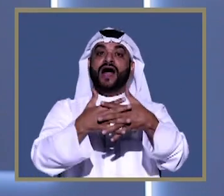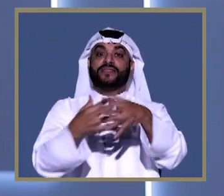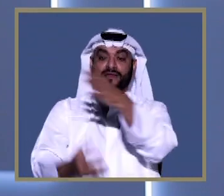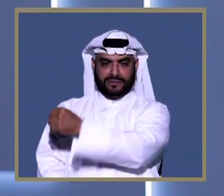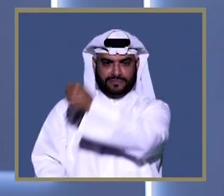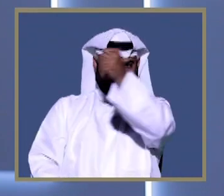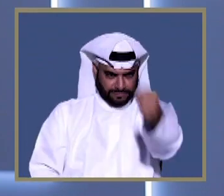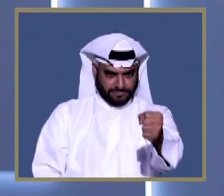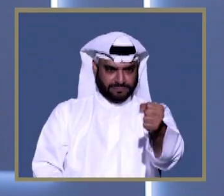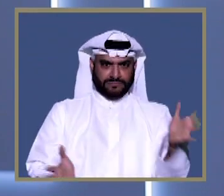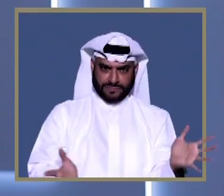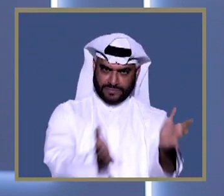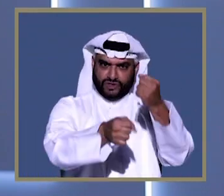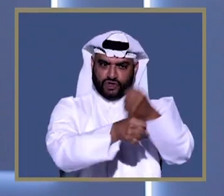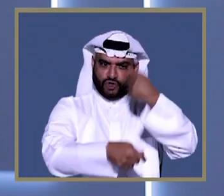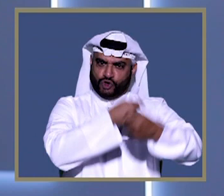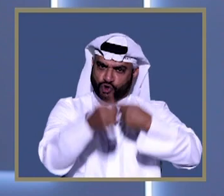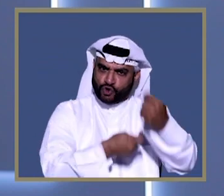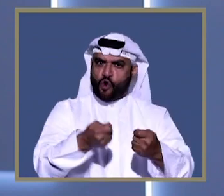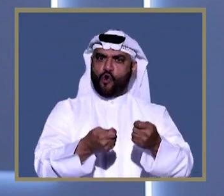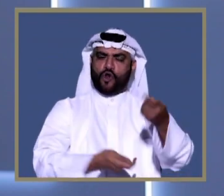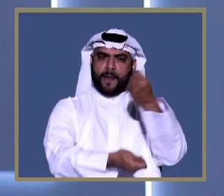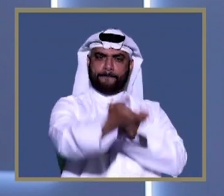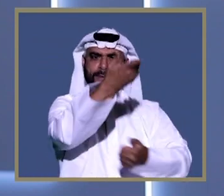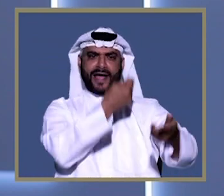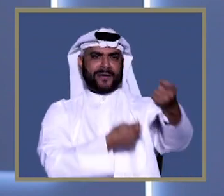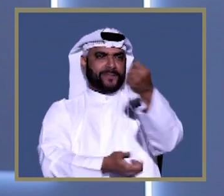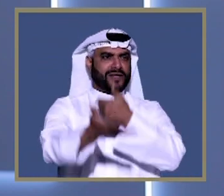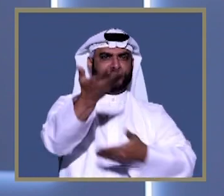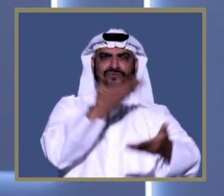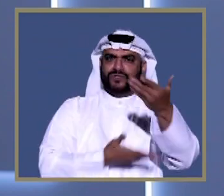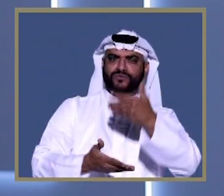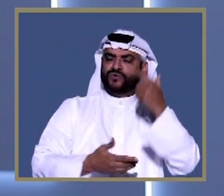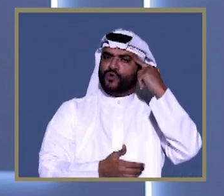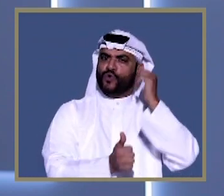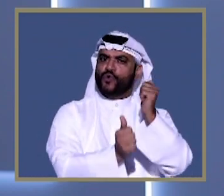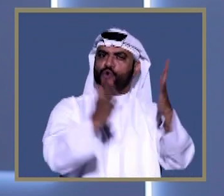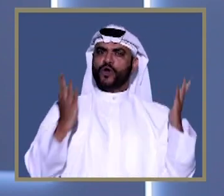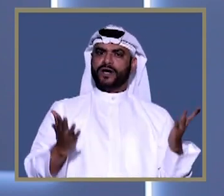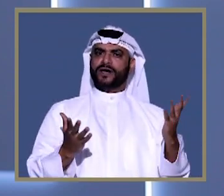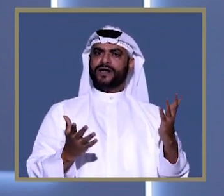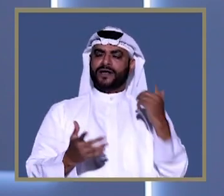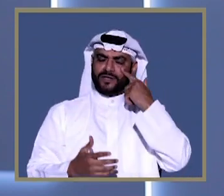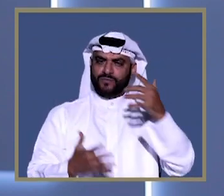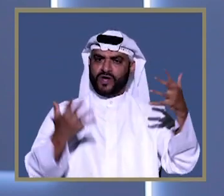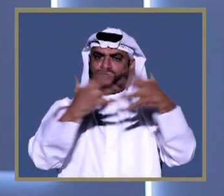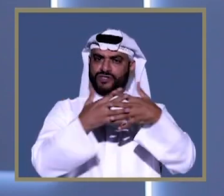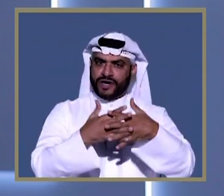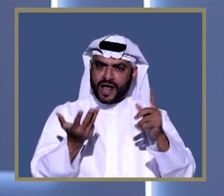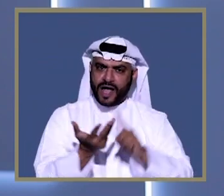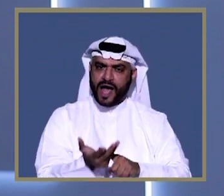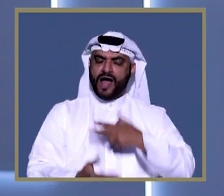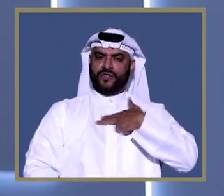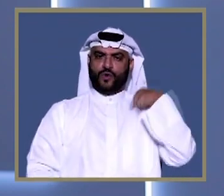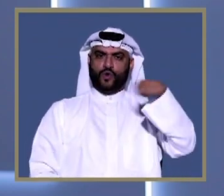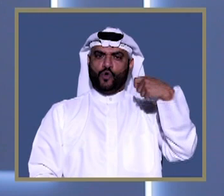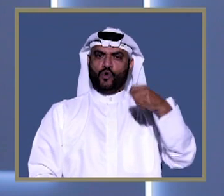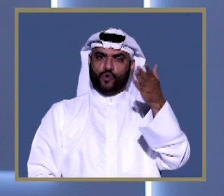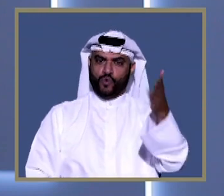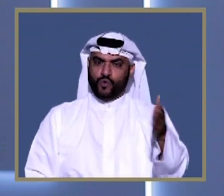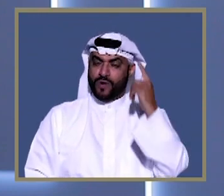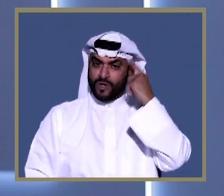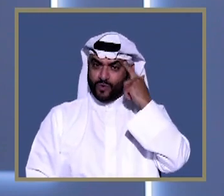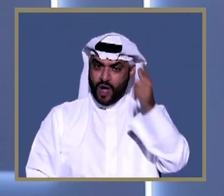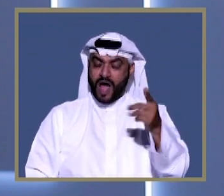تمكين الشباب في القطاع الحر أنه يكون هذا الشاب تعطيه فرص داخل مؤسسات